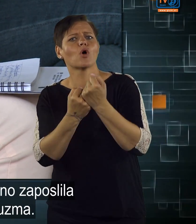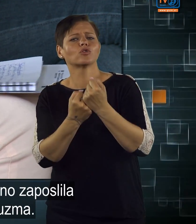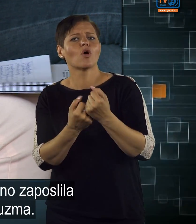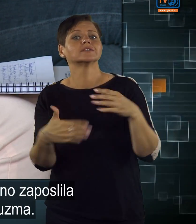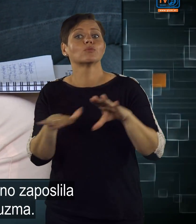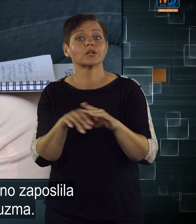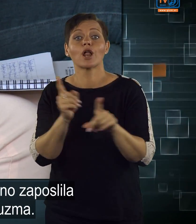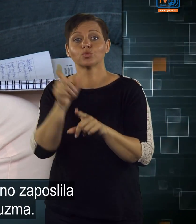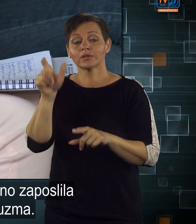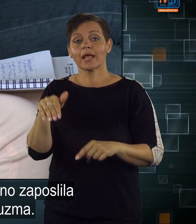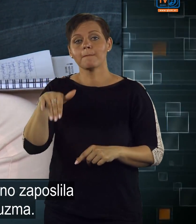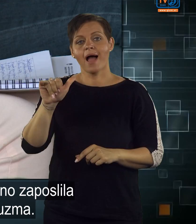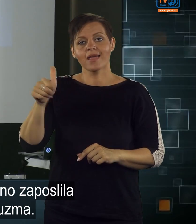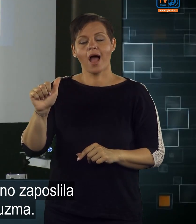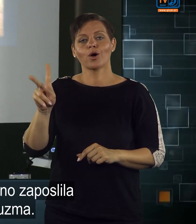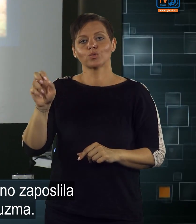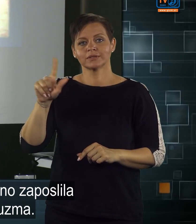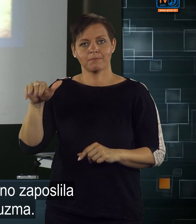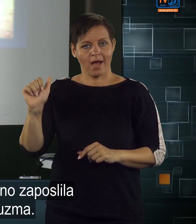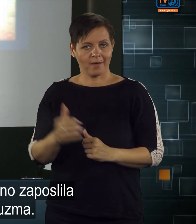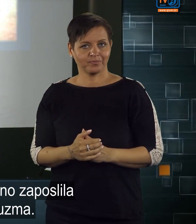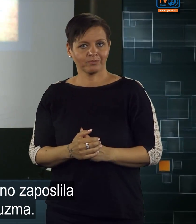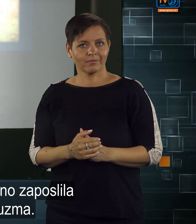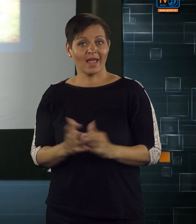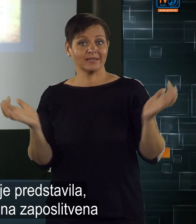Tako se je podporno zaposlila tudi Maja Kuzma.